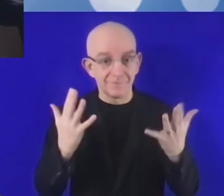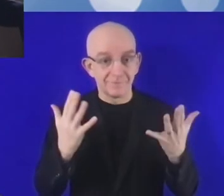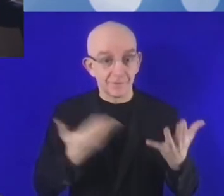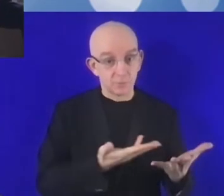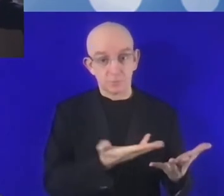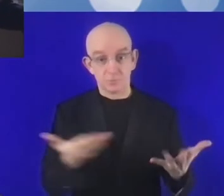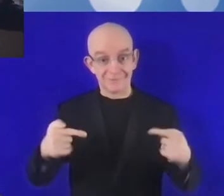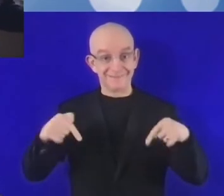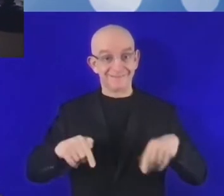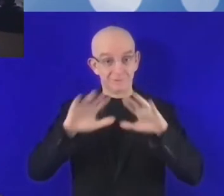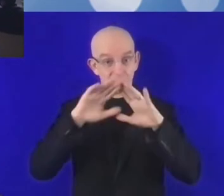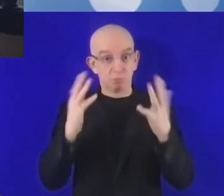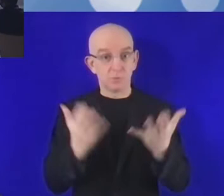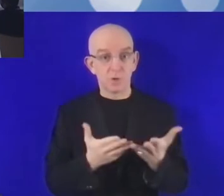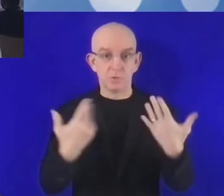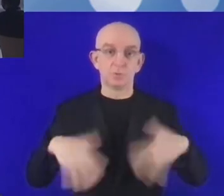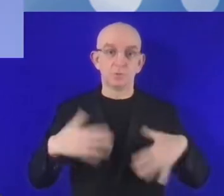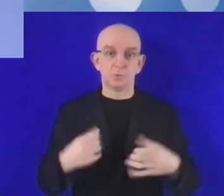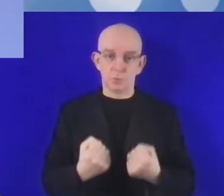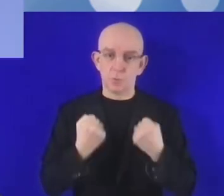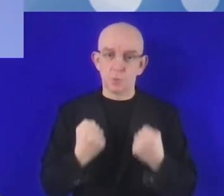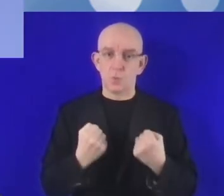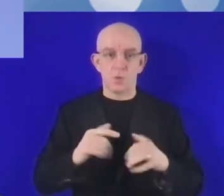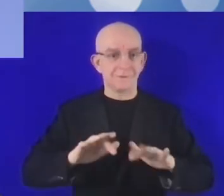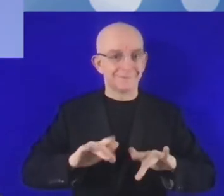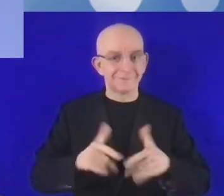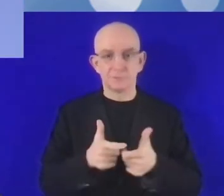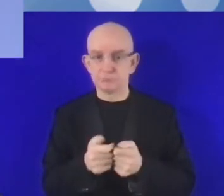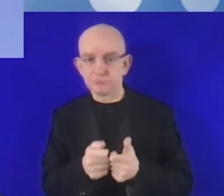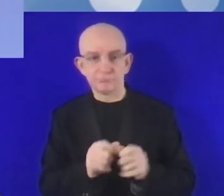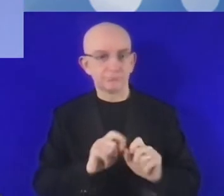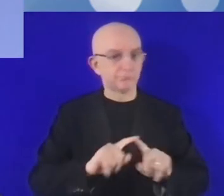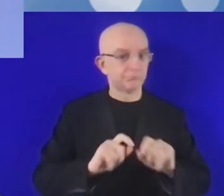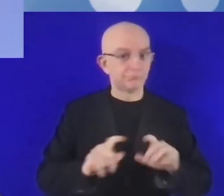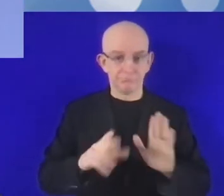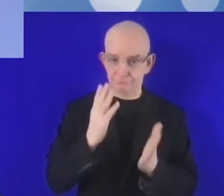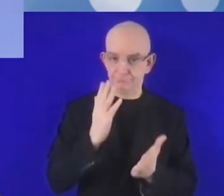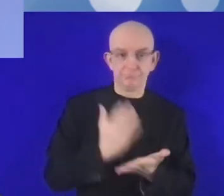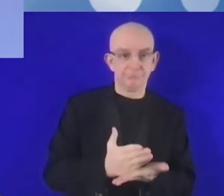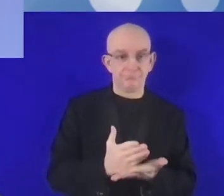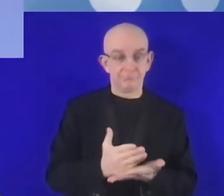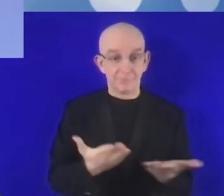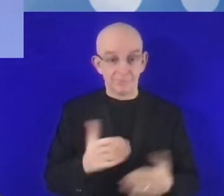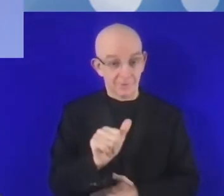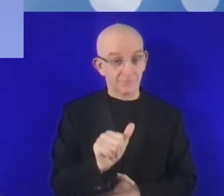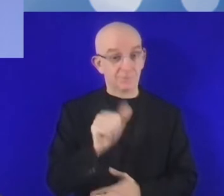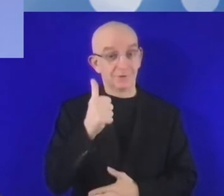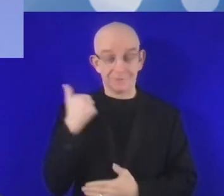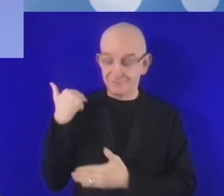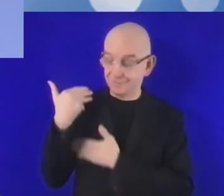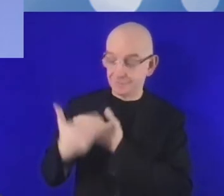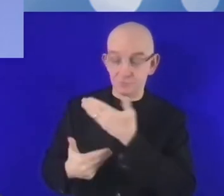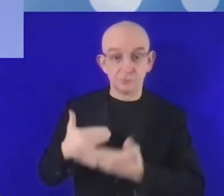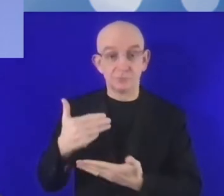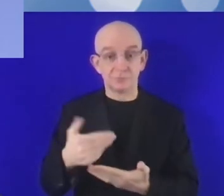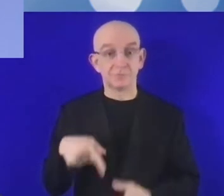mois encore. Cela montre toute la mesure, toute l'ampleur, toute l'importance qu'Internet a pris dans notre vie. Nous vivons tous